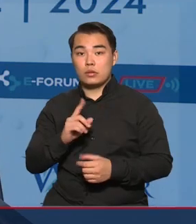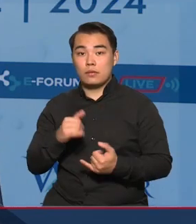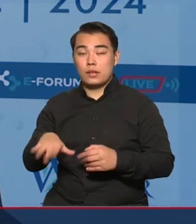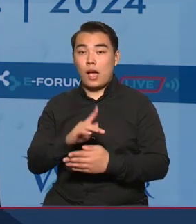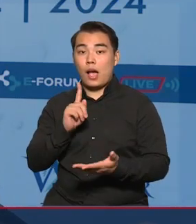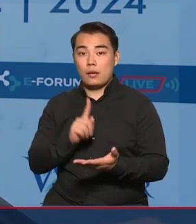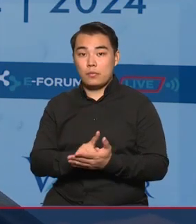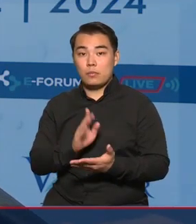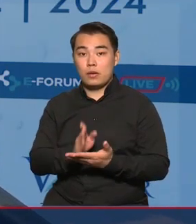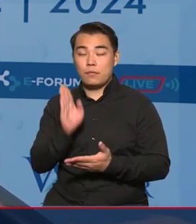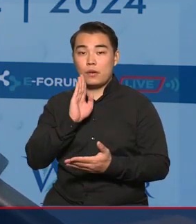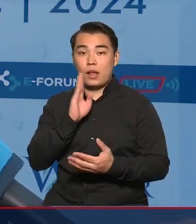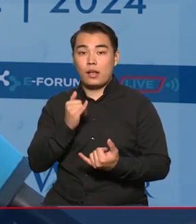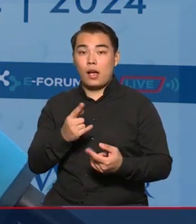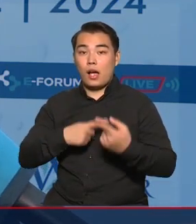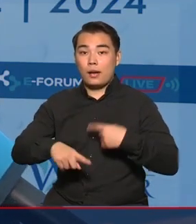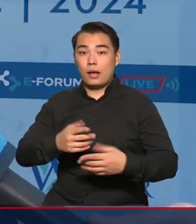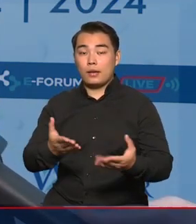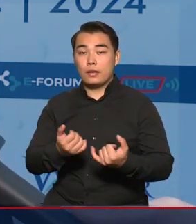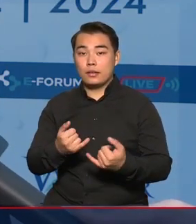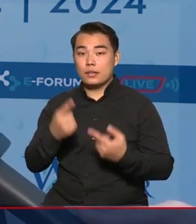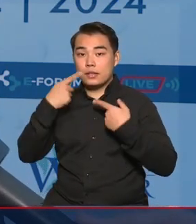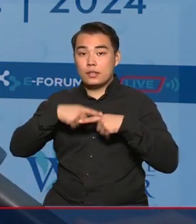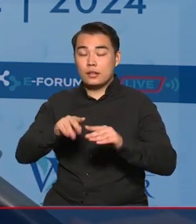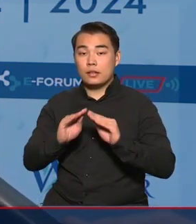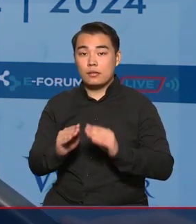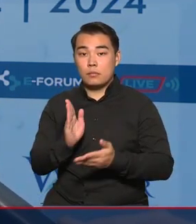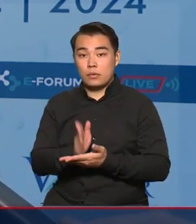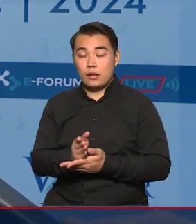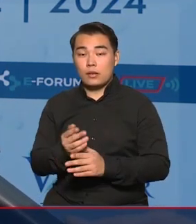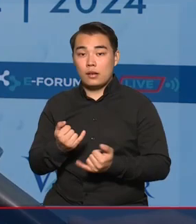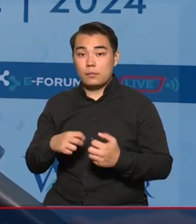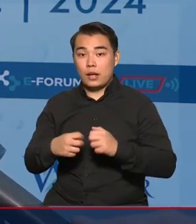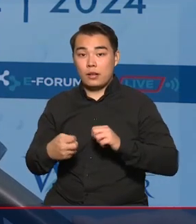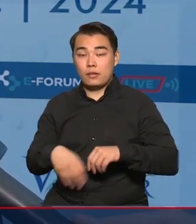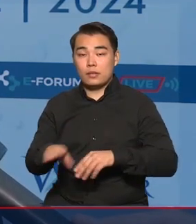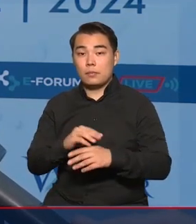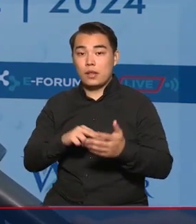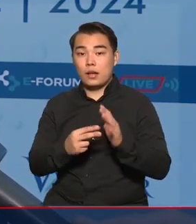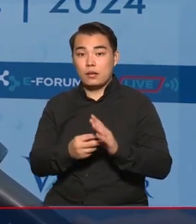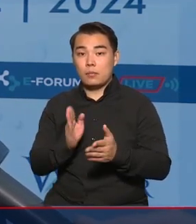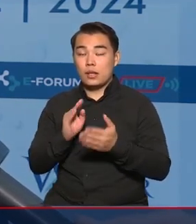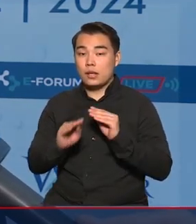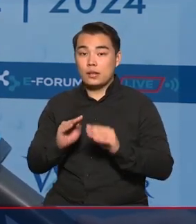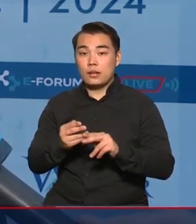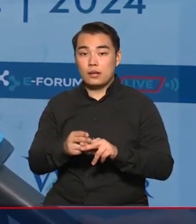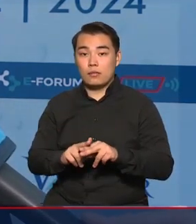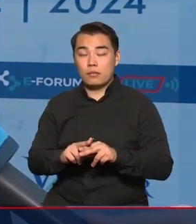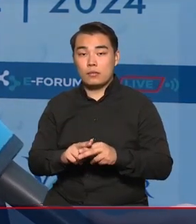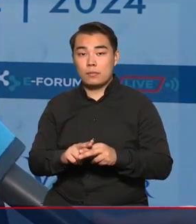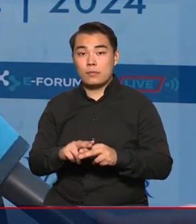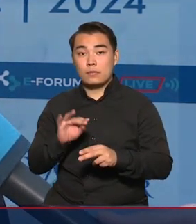міндетті түрде суды қайта пайдалану, құрал жабдықтарын орнату мәселесін, оның жоспарын өткізу керек бассейндық